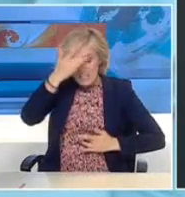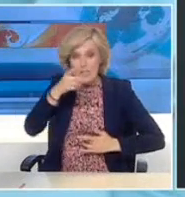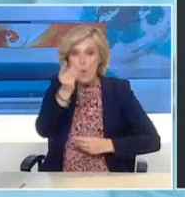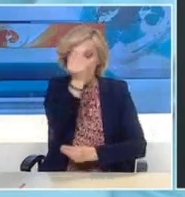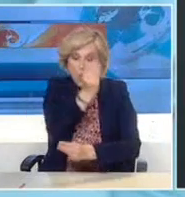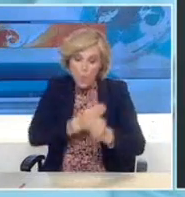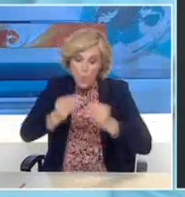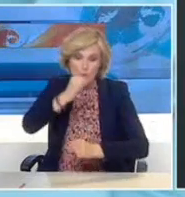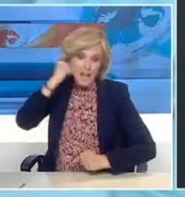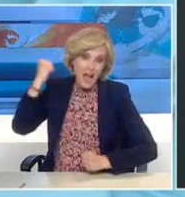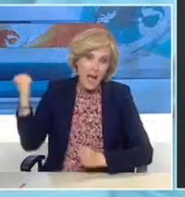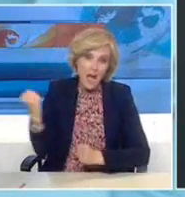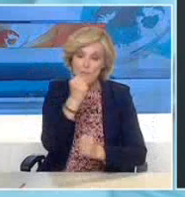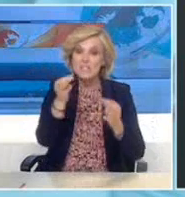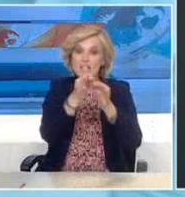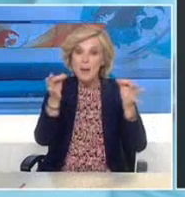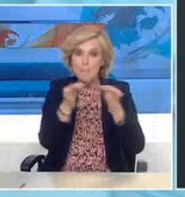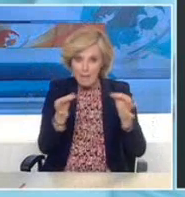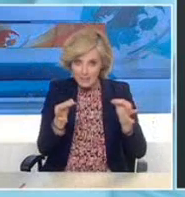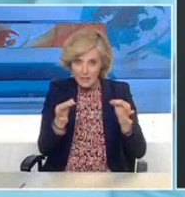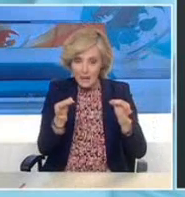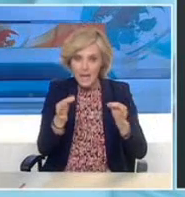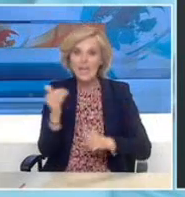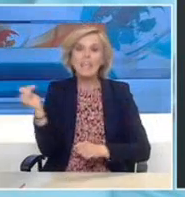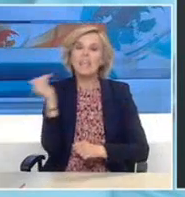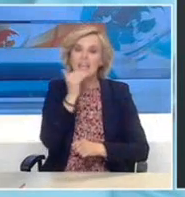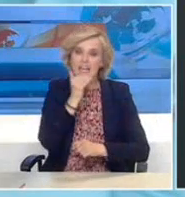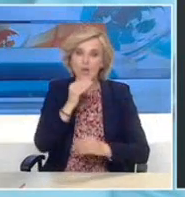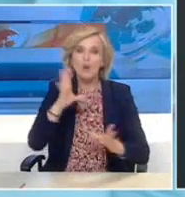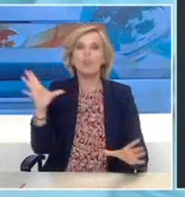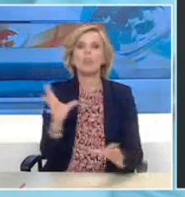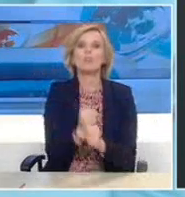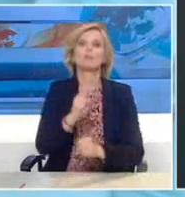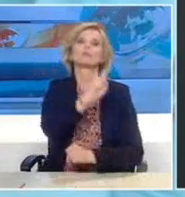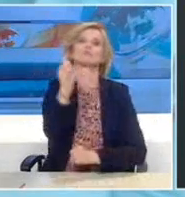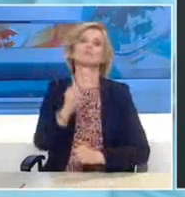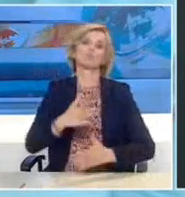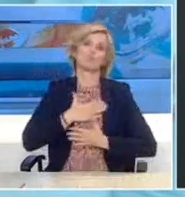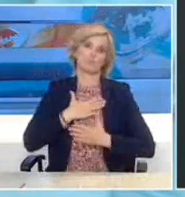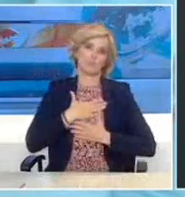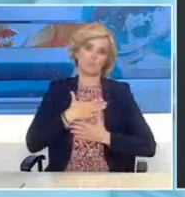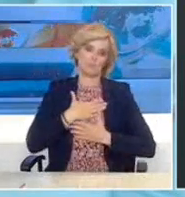αυστηρά εφαρμόσουμε τα μέτρα, τόσο πιο γρήγορα θα πάρουμε πίσω τις ζωές μας. Σας ευχαριστώ.